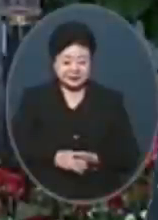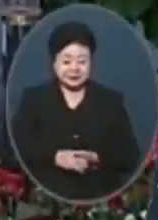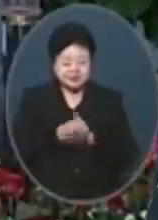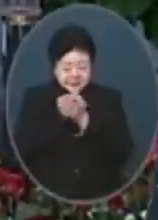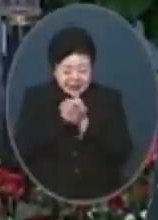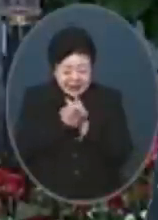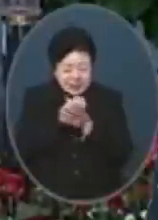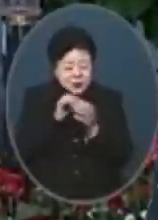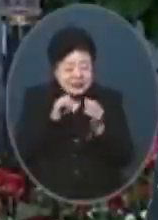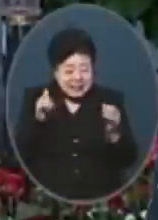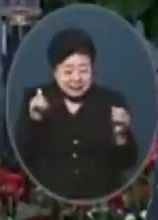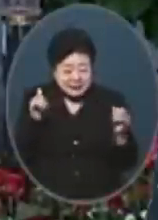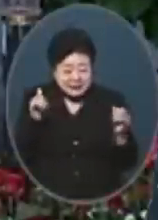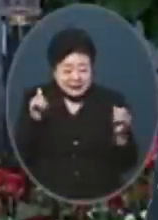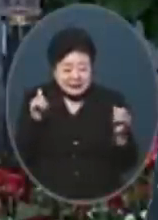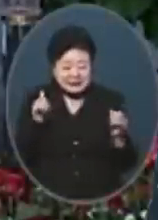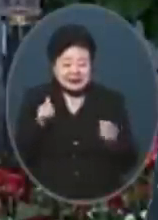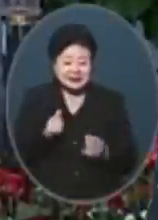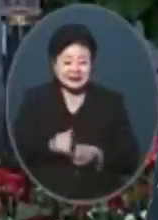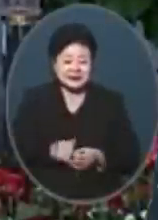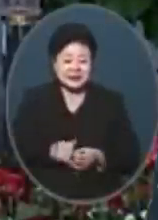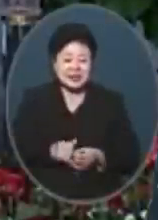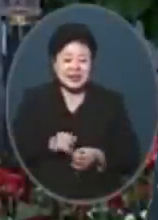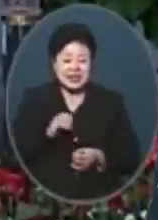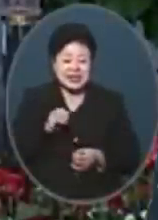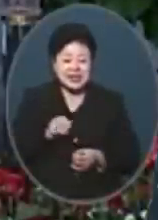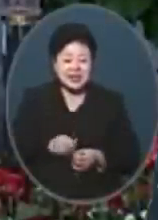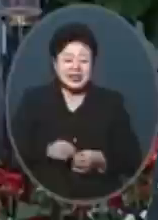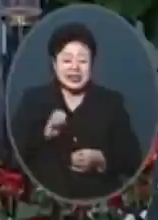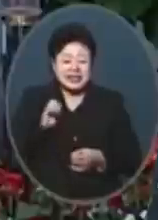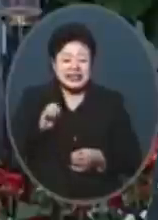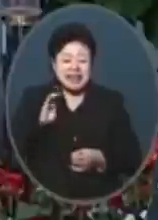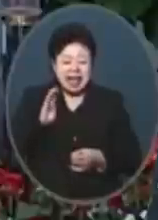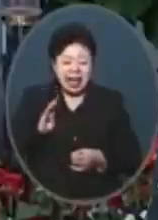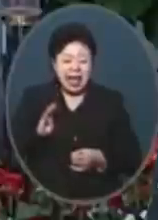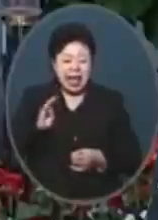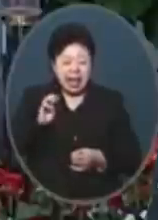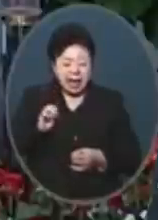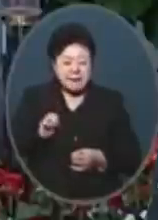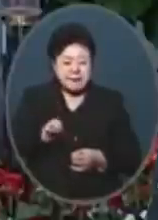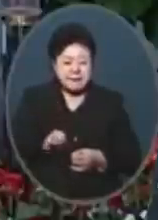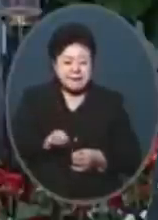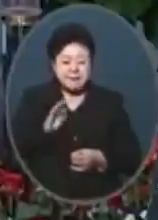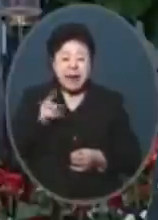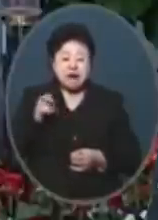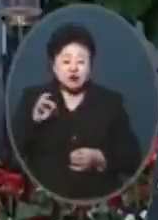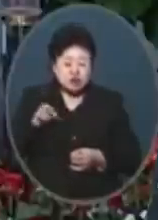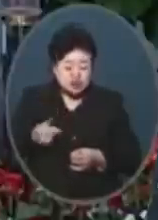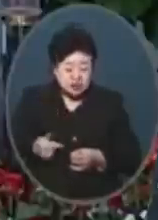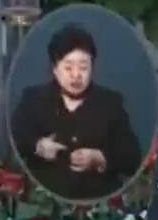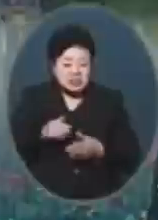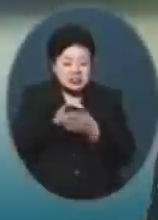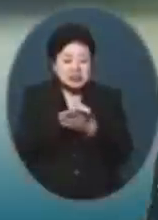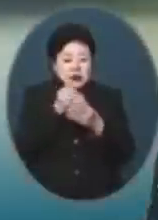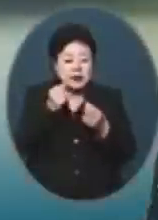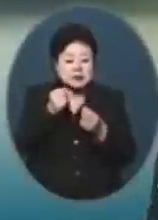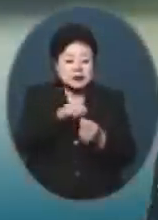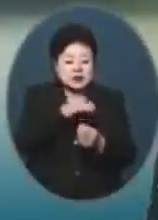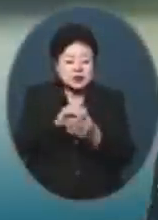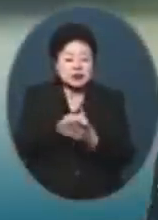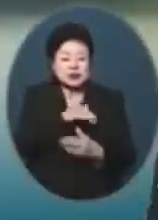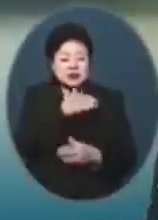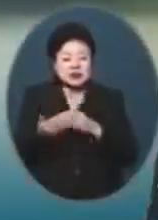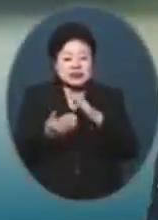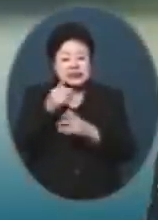기도의 사람으로 불린 E.M. 바운스는 기도의 힘에 대해서 이렇게 말합니다. 기도는 전능하신